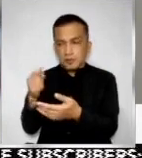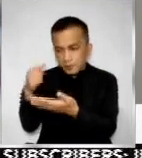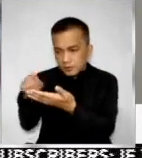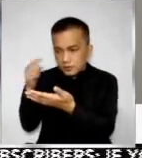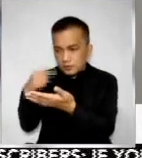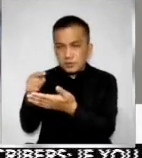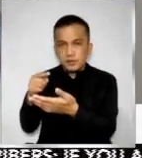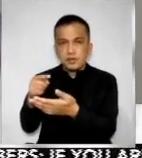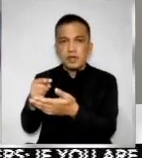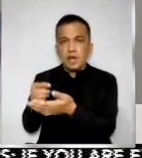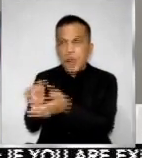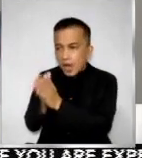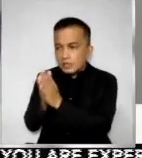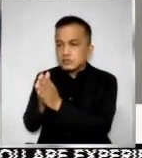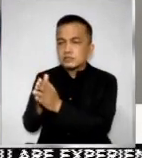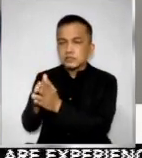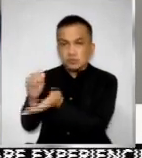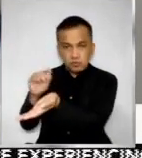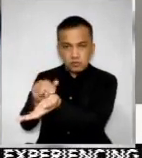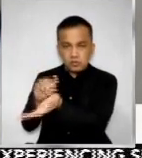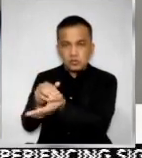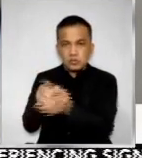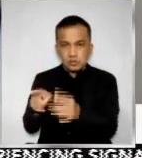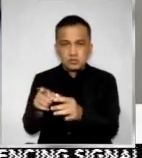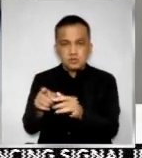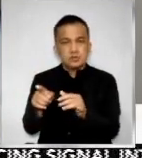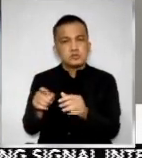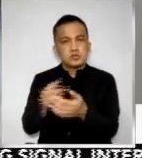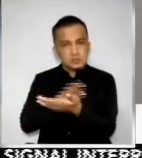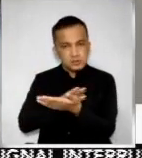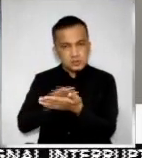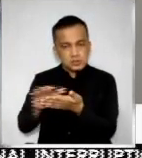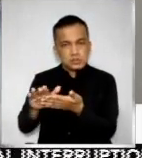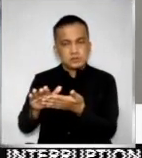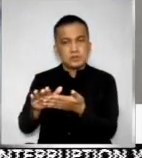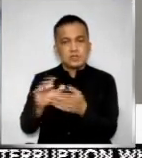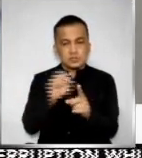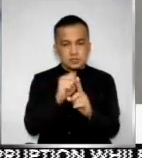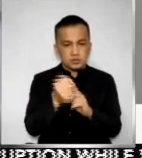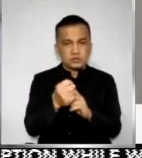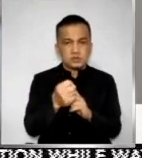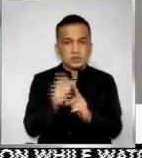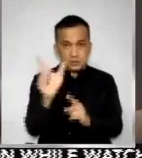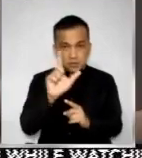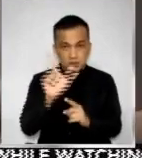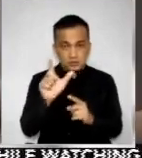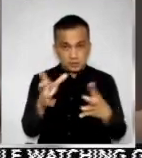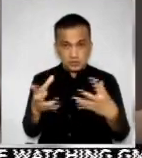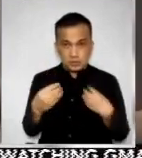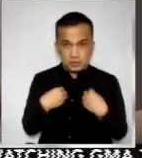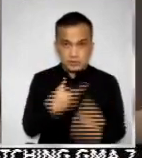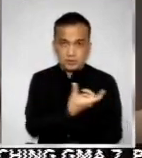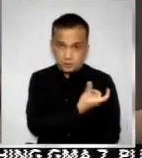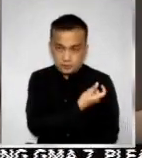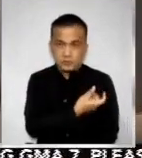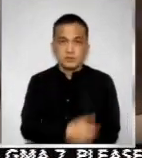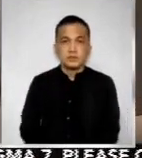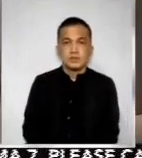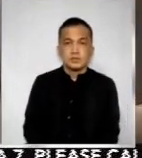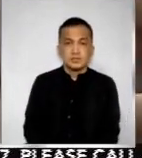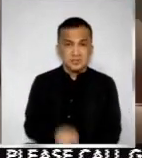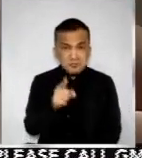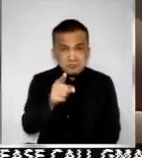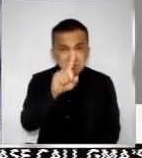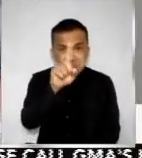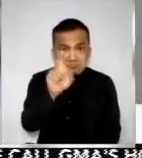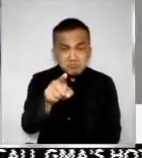para stable ang condition pagdating ng araw na tatanggapin mo ang vaccine. Pwede bang bakunahan ang mga